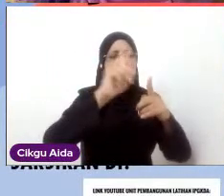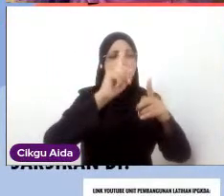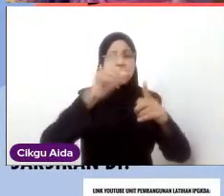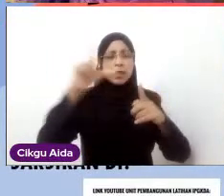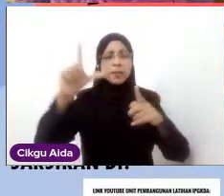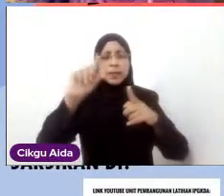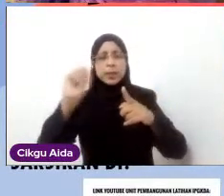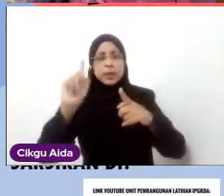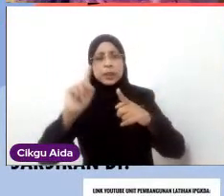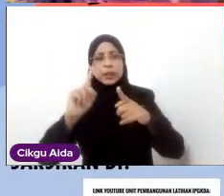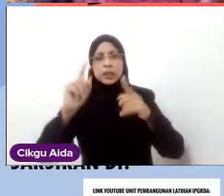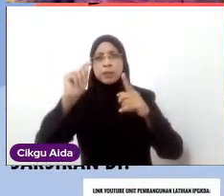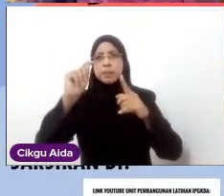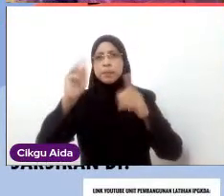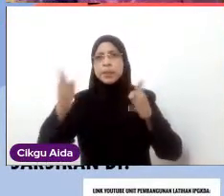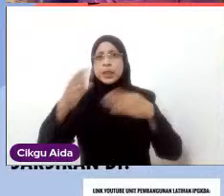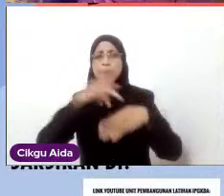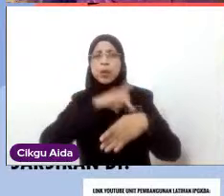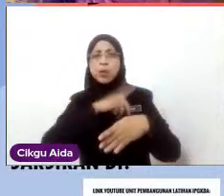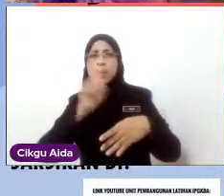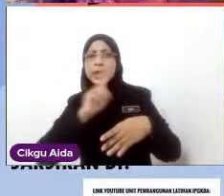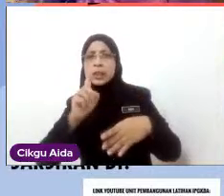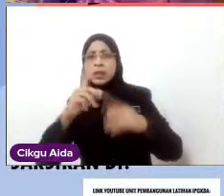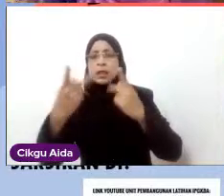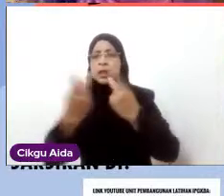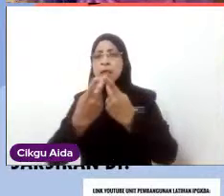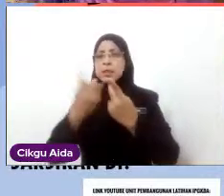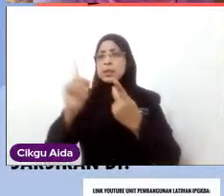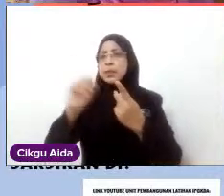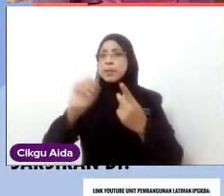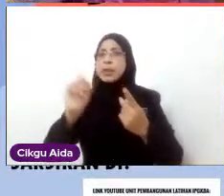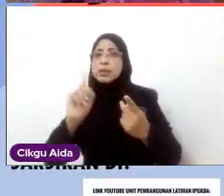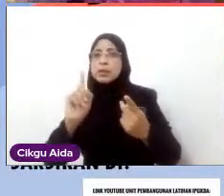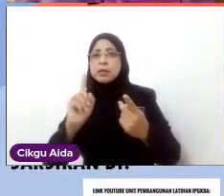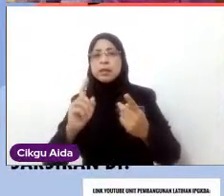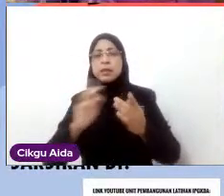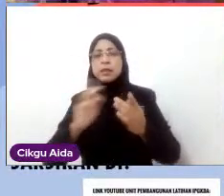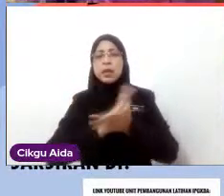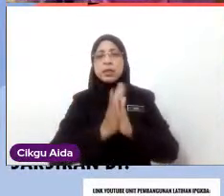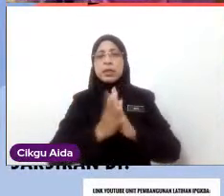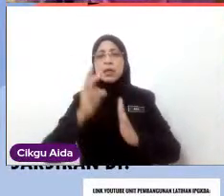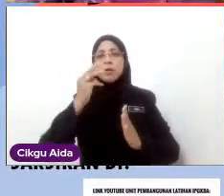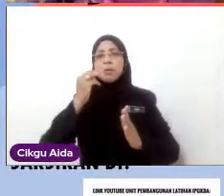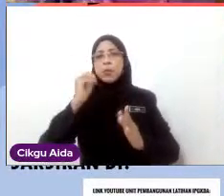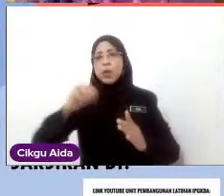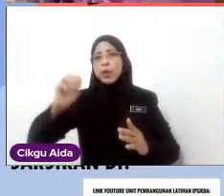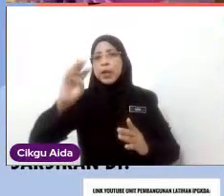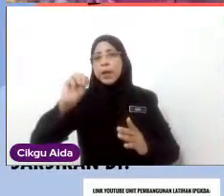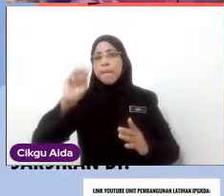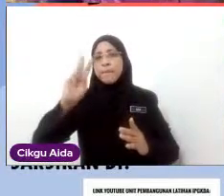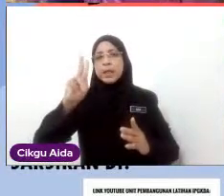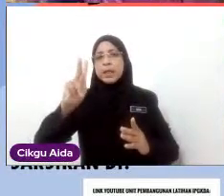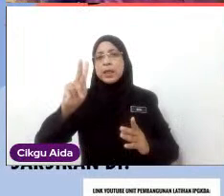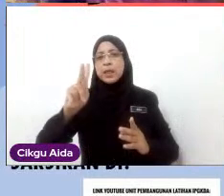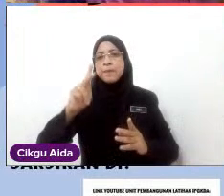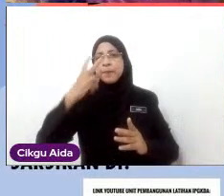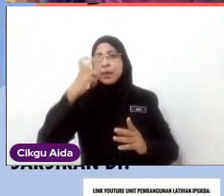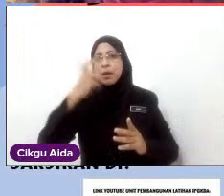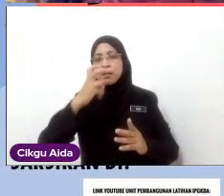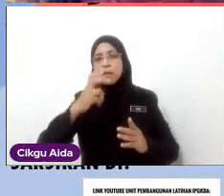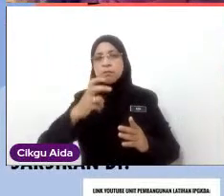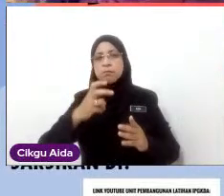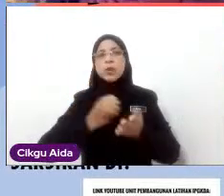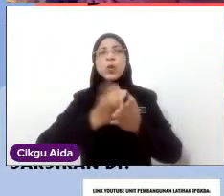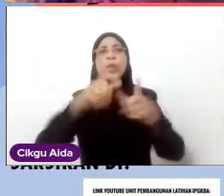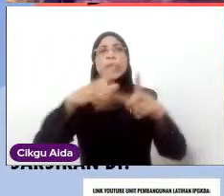nampak. Jadi macam mana diorang nak tahu kelas apa, kelas apa? Jadi kadang-kadang diorang terlajak terpergi kelas lain. Kadang-kadang kalau ada orang dia tanyalah,